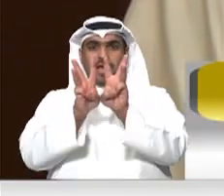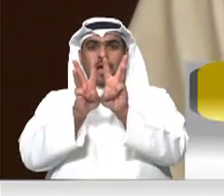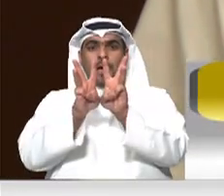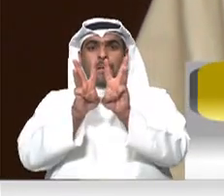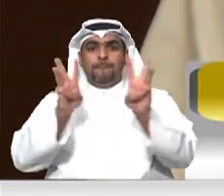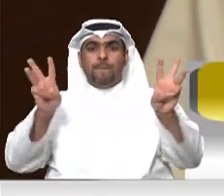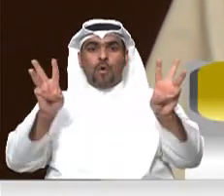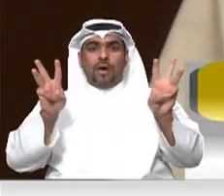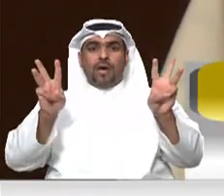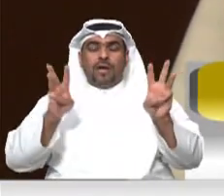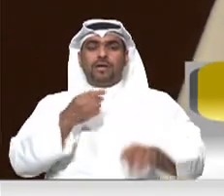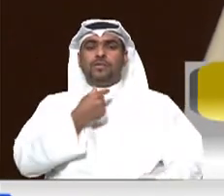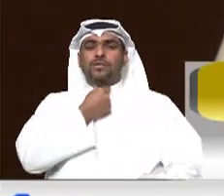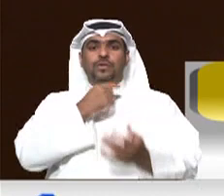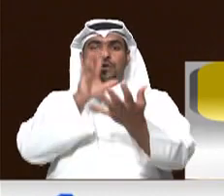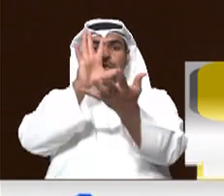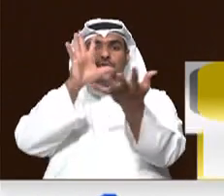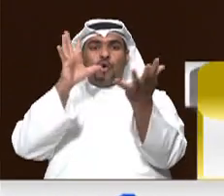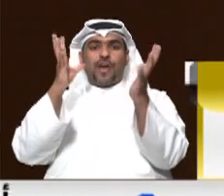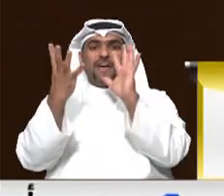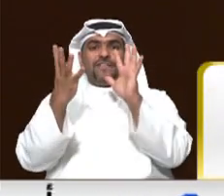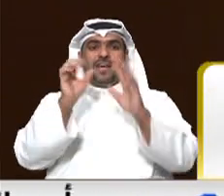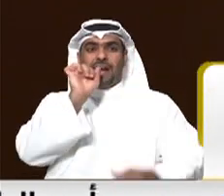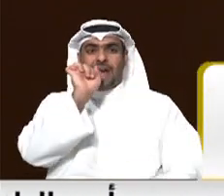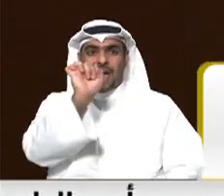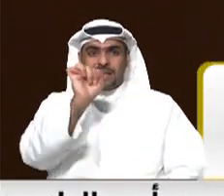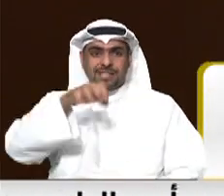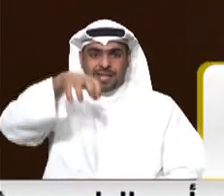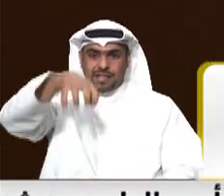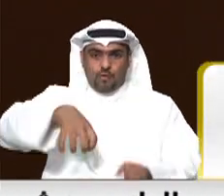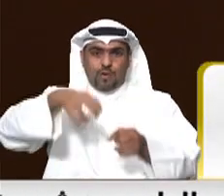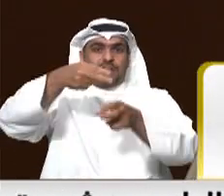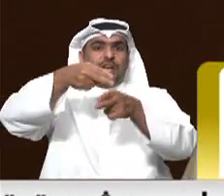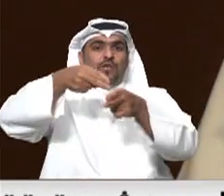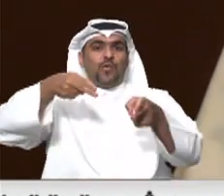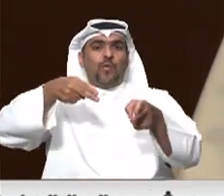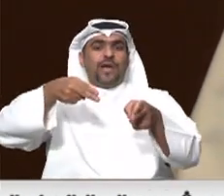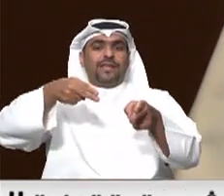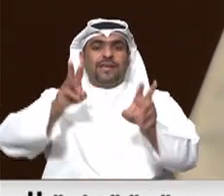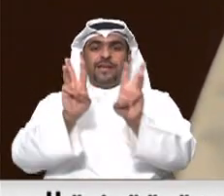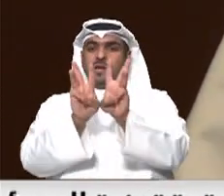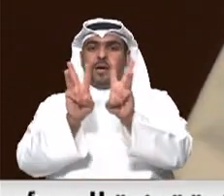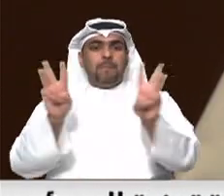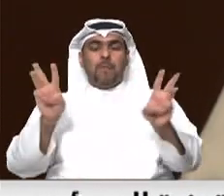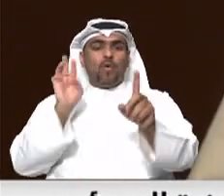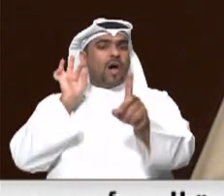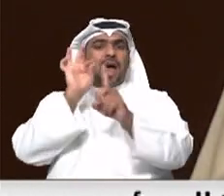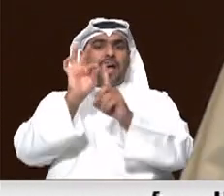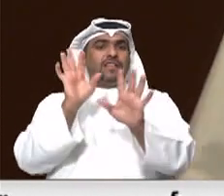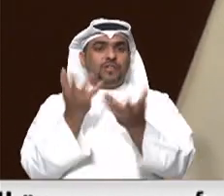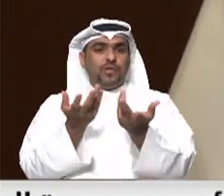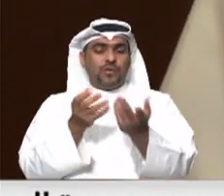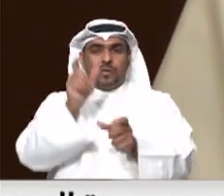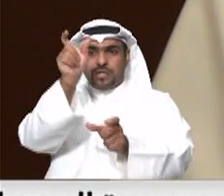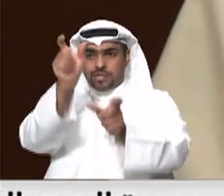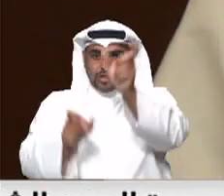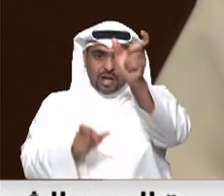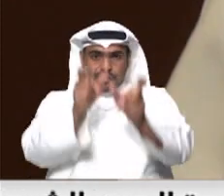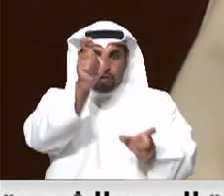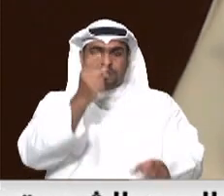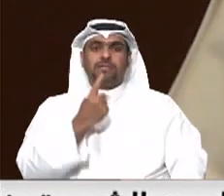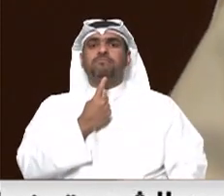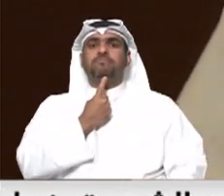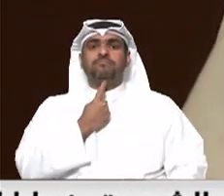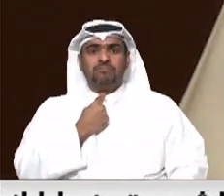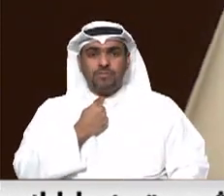الباحثين اللي هو المنصة الجغرافية الكويتية. هدفي من هذه المنصة توفير البيانات والمعلومات لكل المهتمين بالعلوم الجغرافية